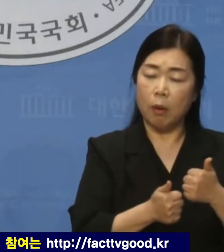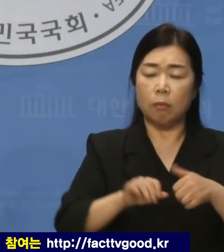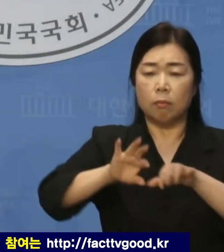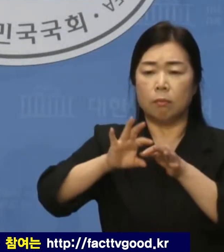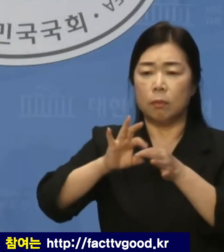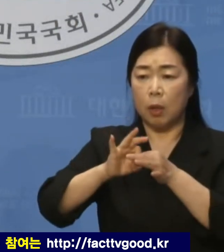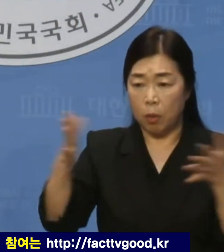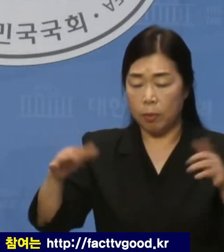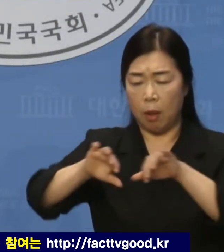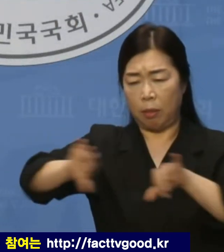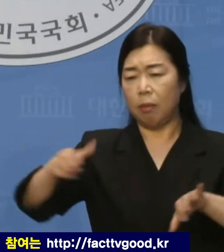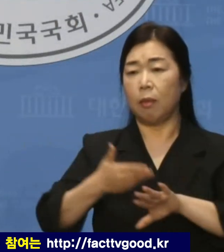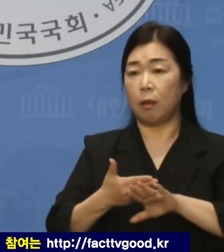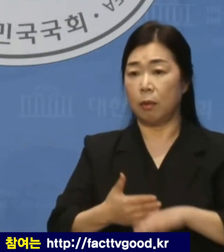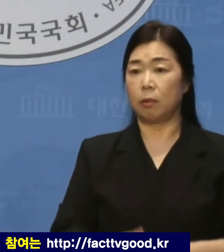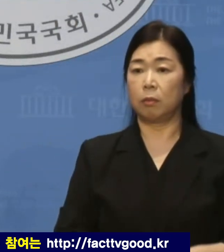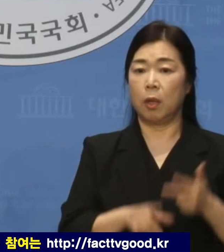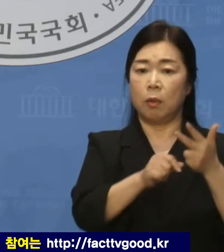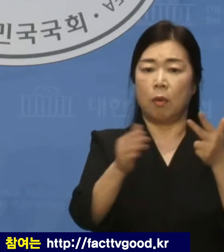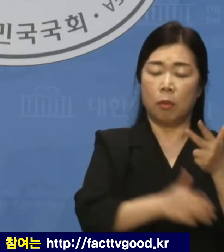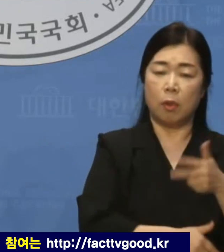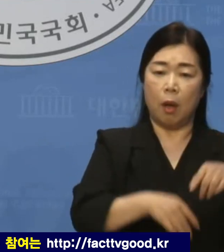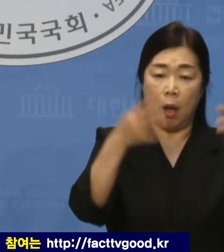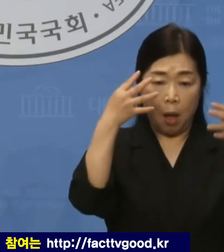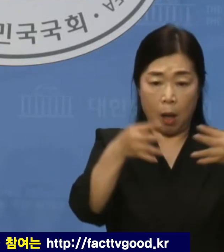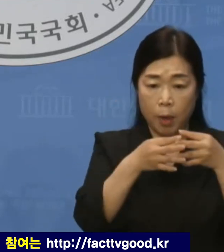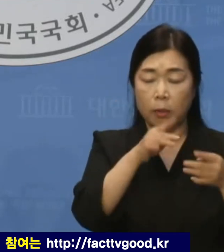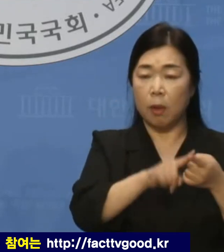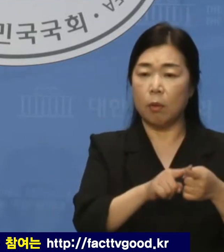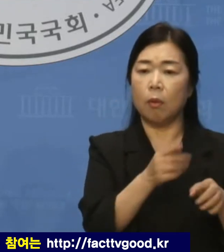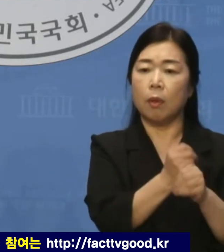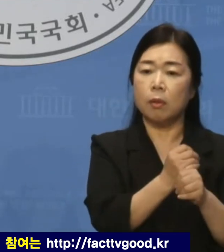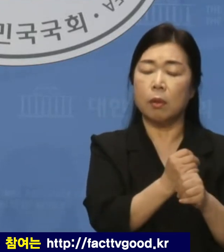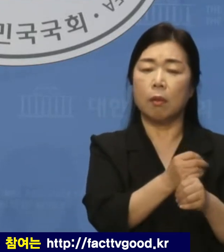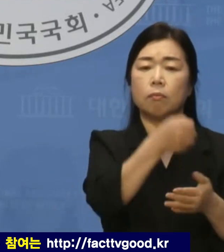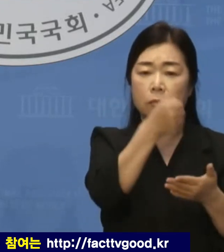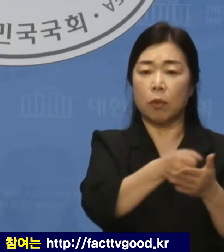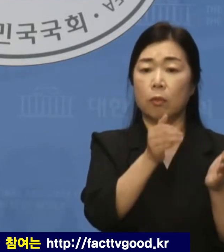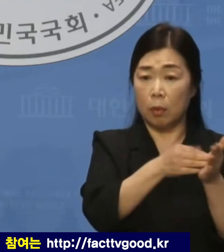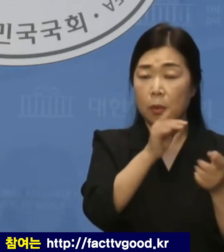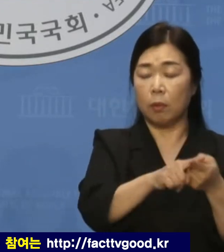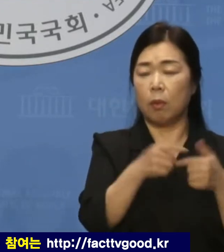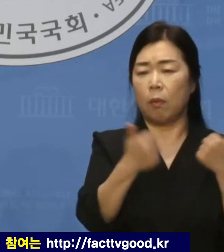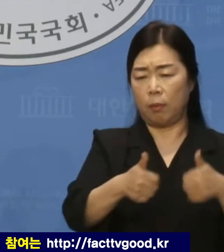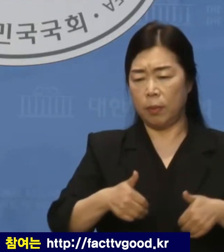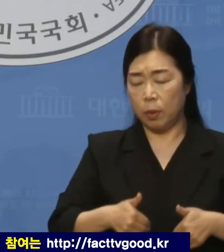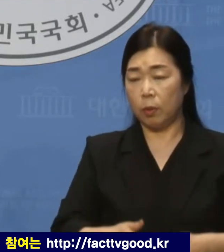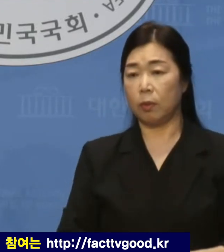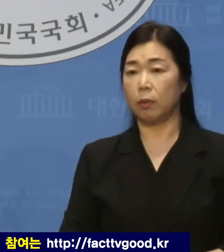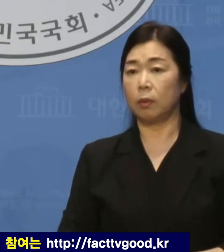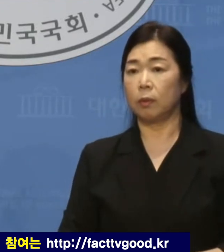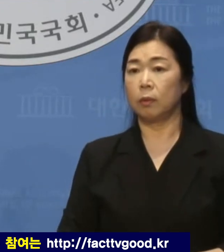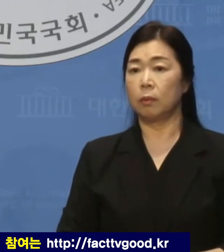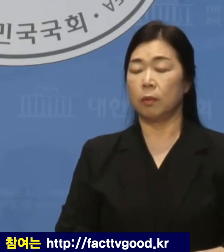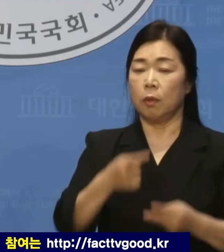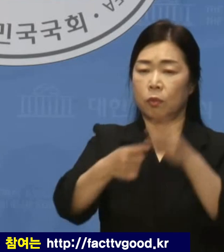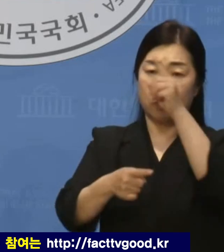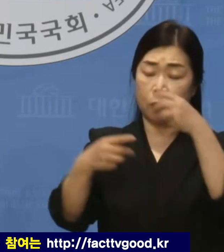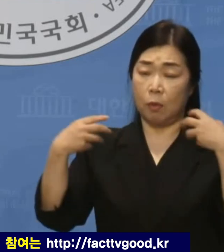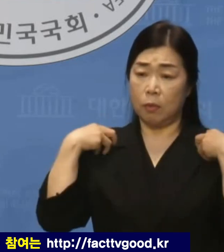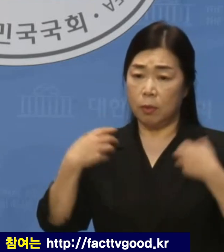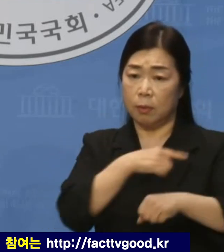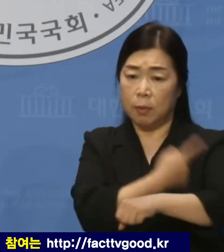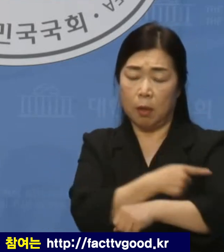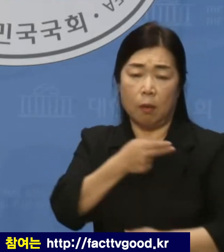없습니다. 7월부터 합의한 대로 의사 일정을 진행하면 될 일입니다. 윤석열 정부의 무능과